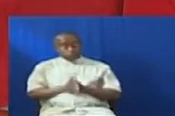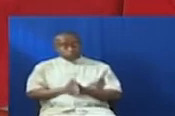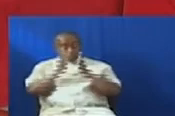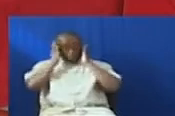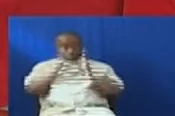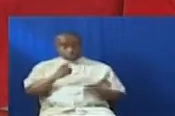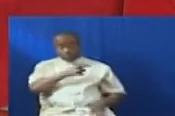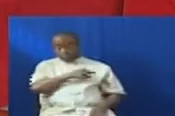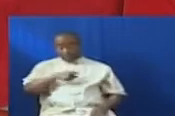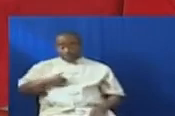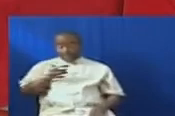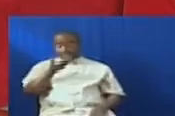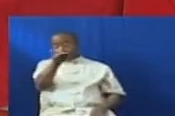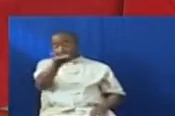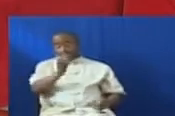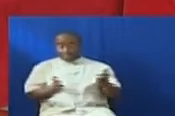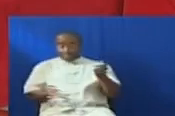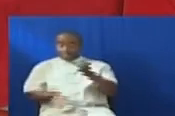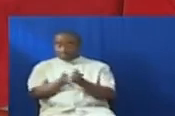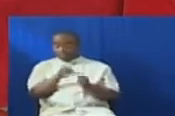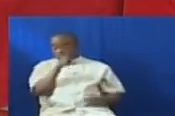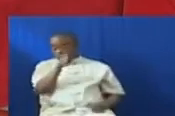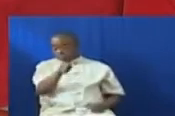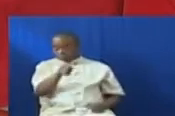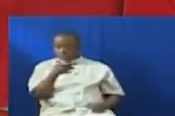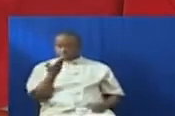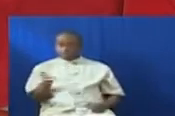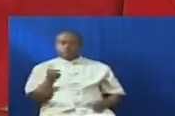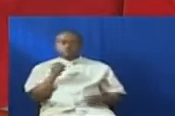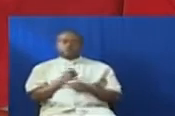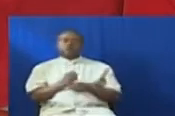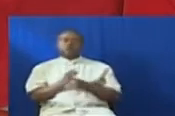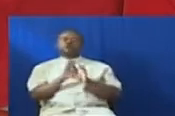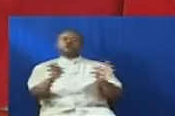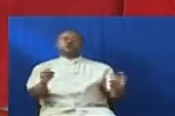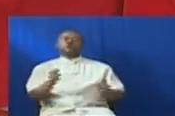Pombe Joseph Magufuli kwa kazi kubwa anayofanya.